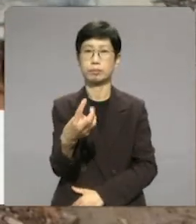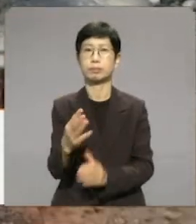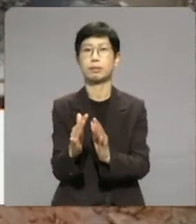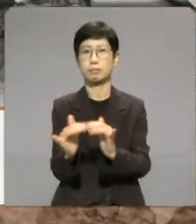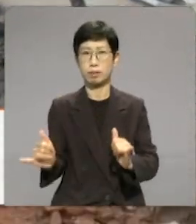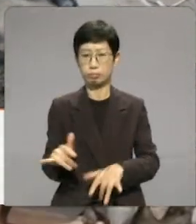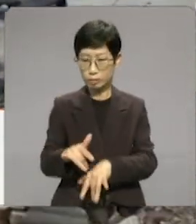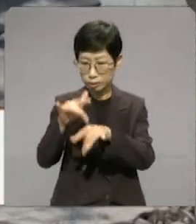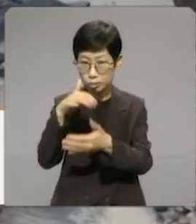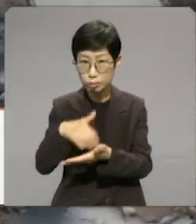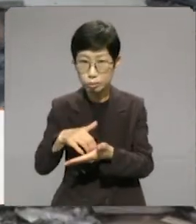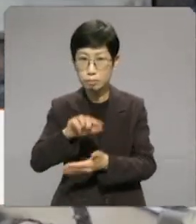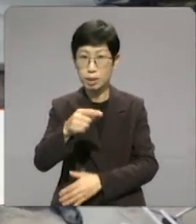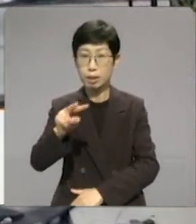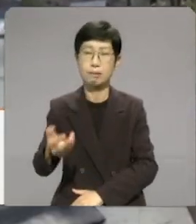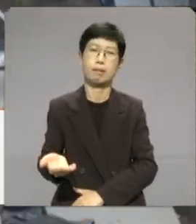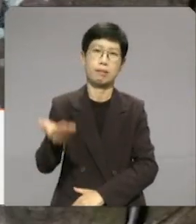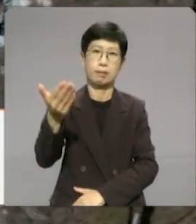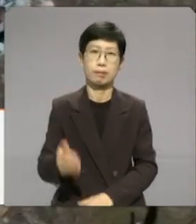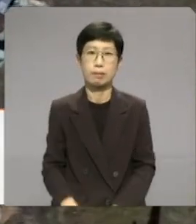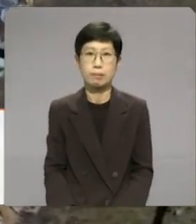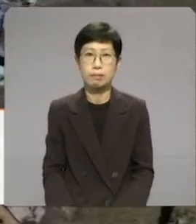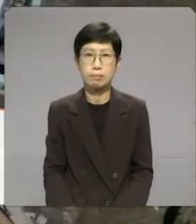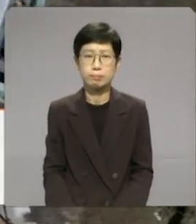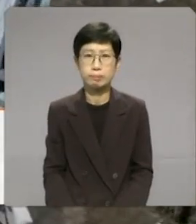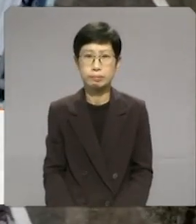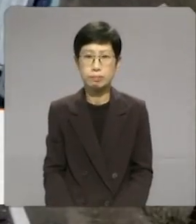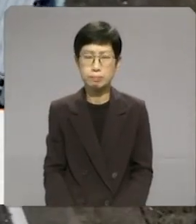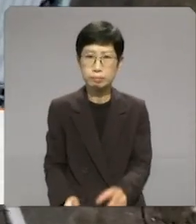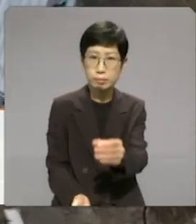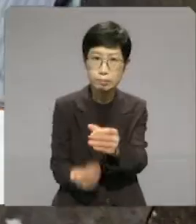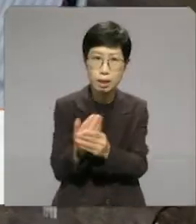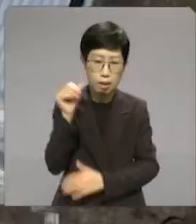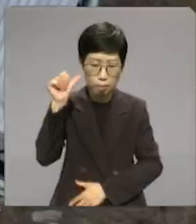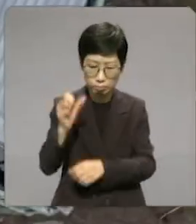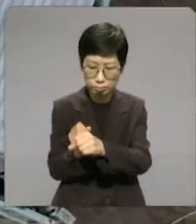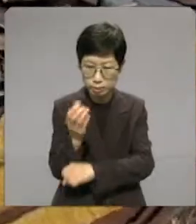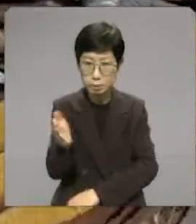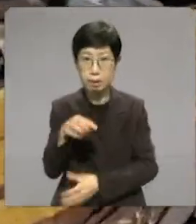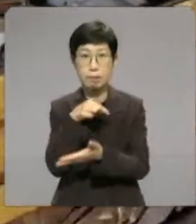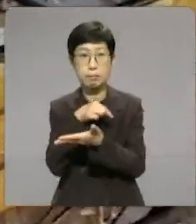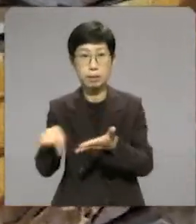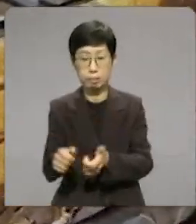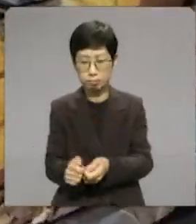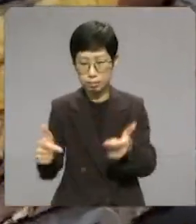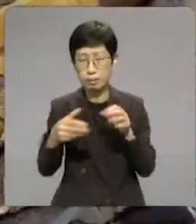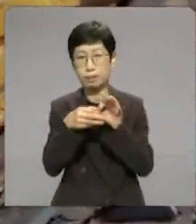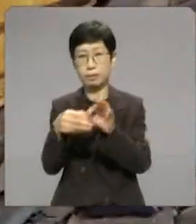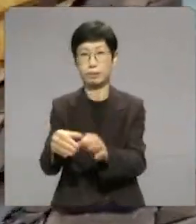93명이며 실종자도 수백 명에 달합니다. 헐린이 강타한 지 닷새가 지났지만 피해 규모는 계속 커지고